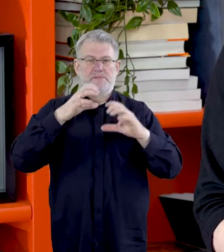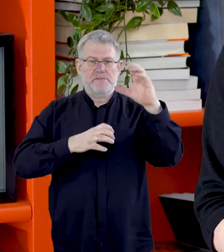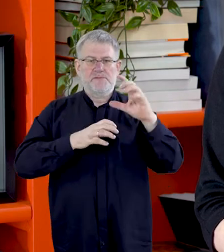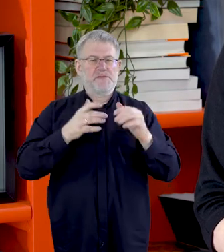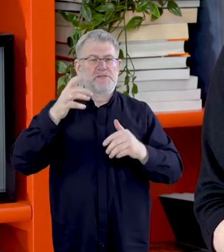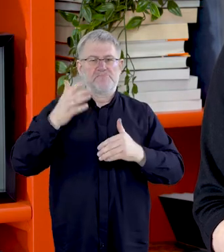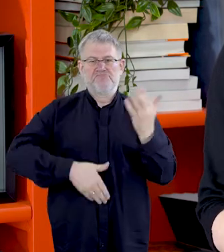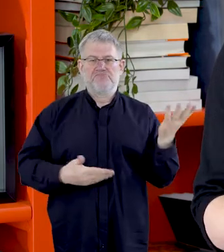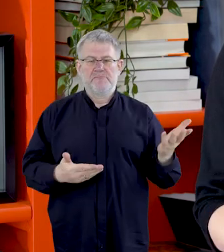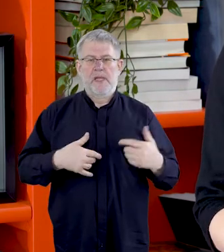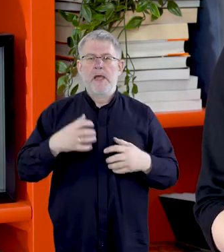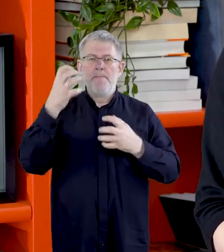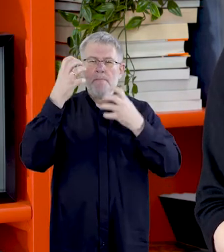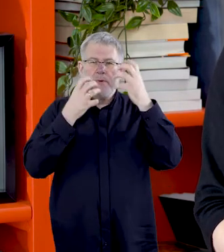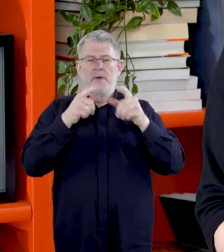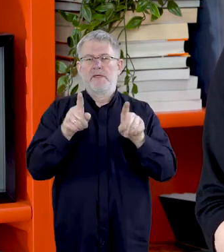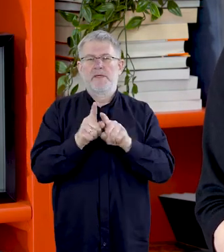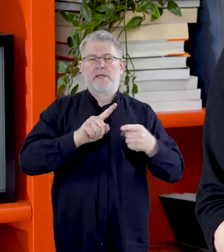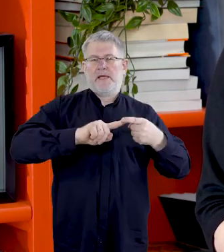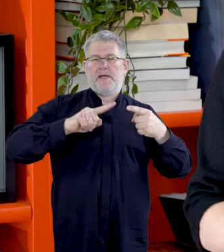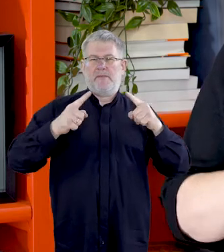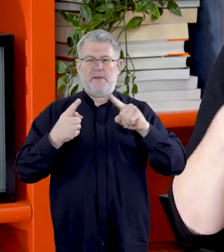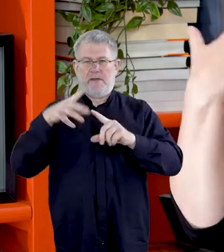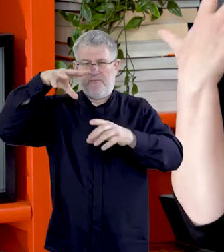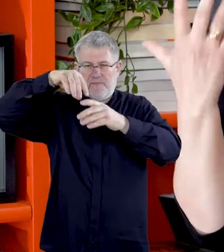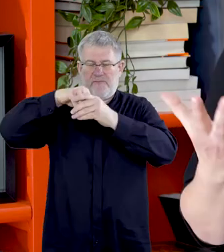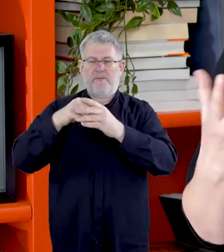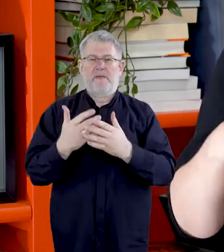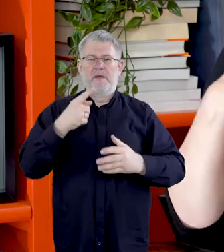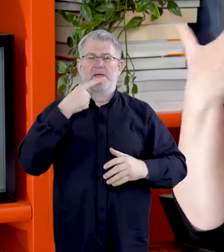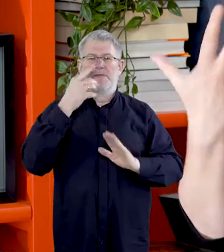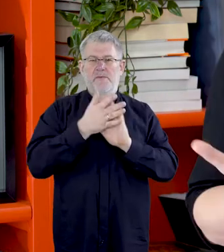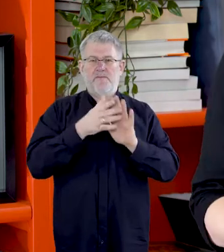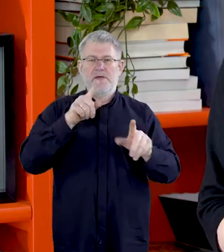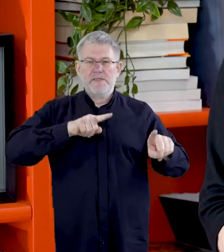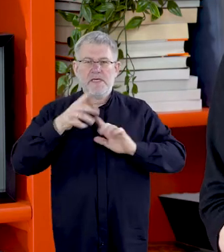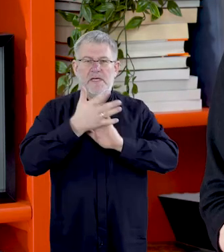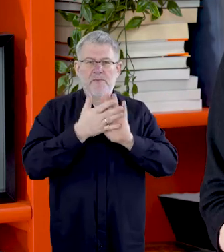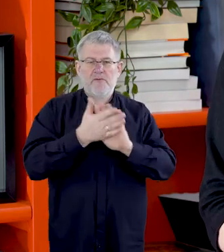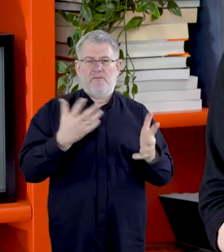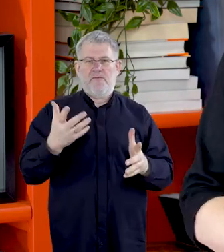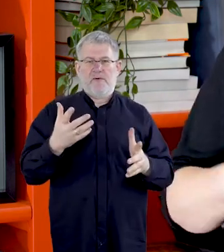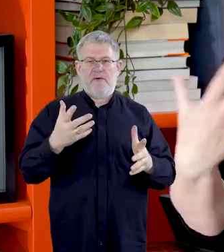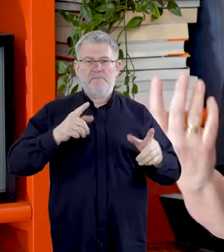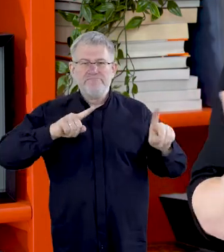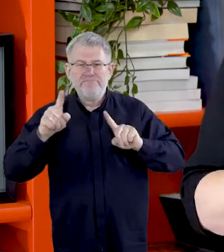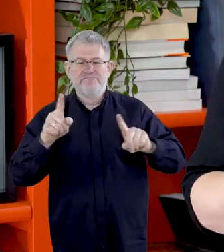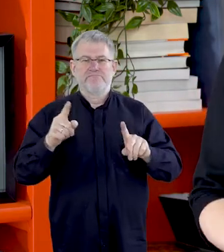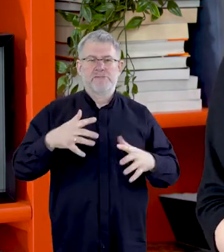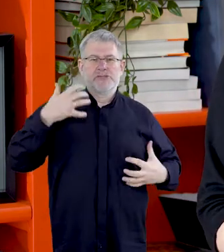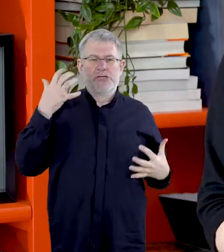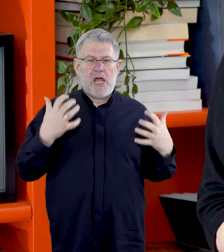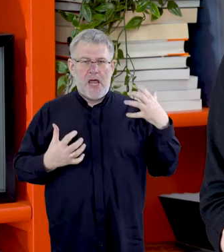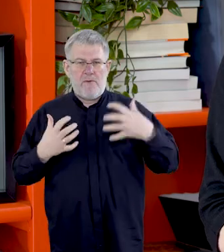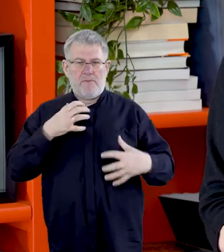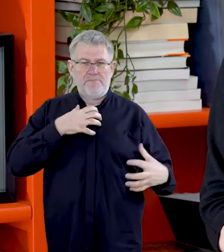rzecz. No, mimika jest elementem gramatyki, znaki migowe, gesty, właśnie poruszanie ciała też